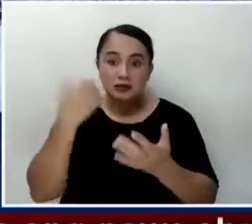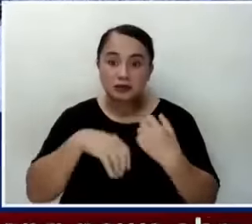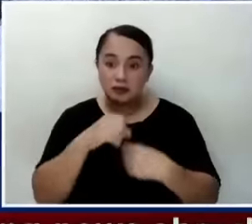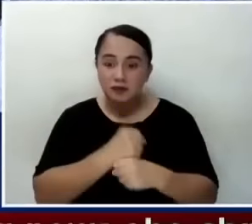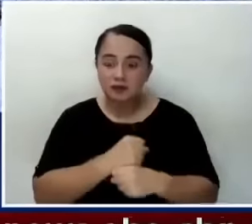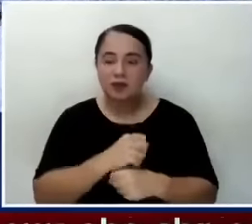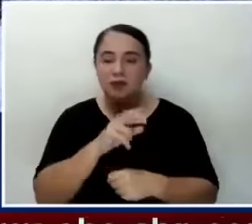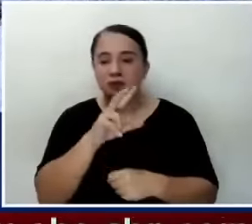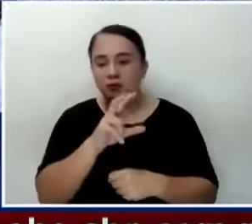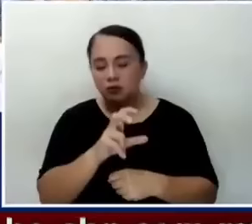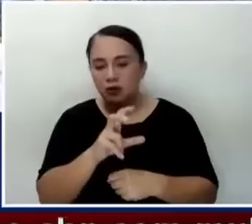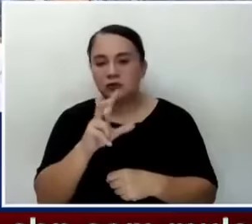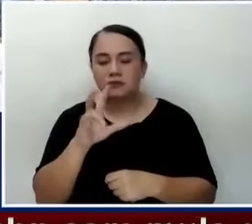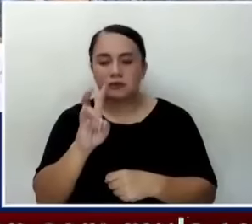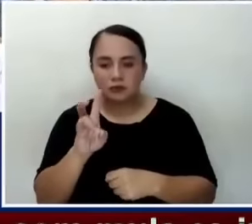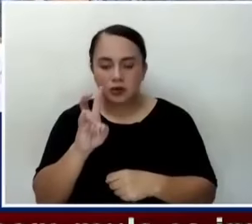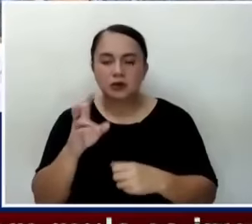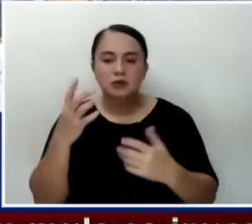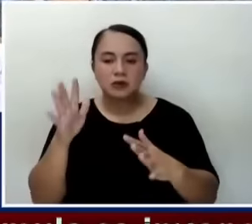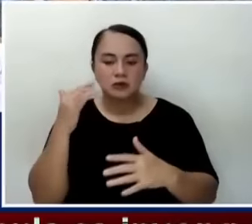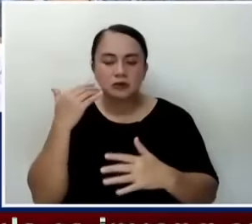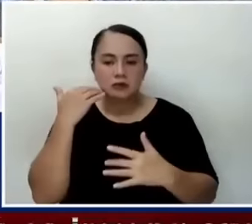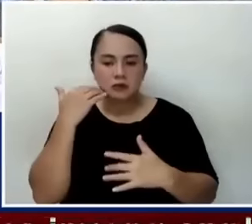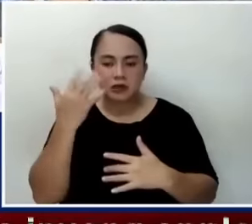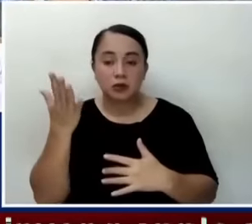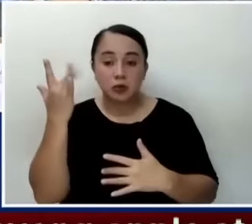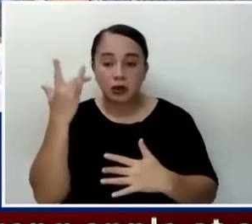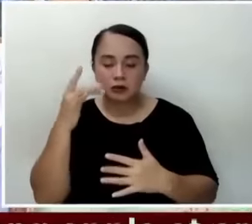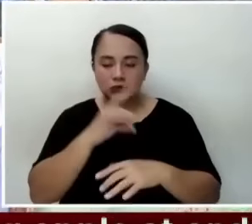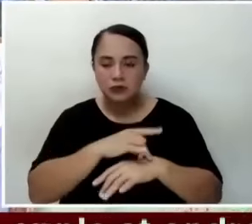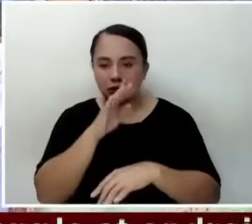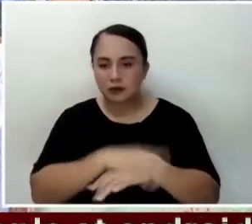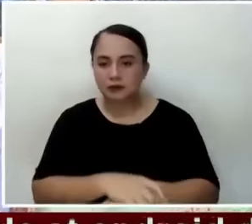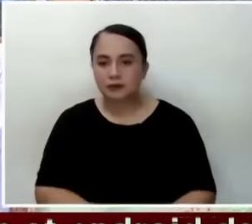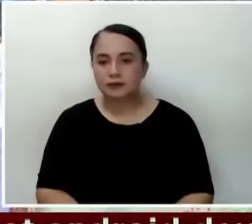337 naman ang namatay dahil sa dengue.